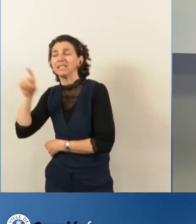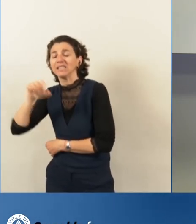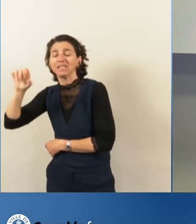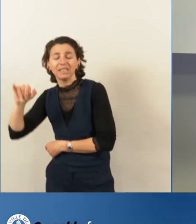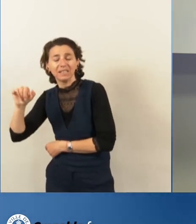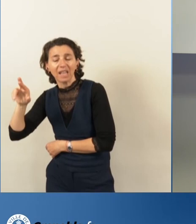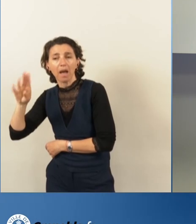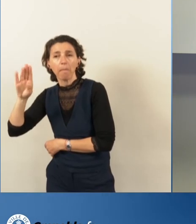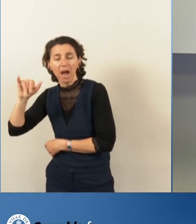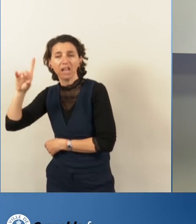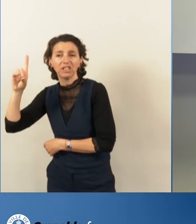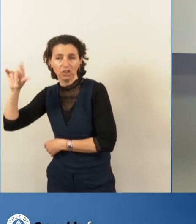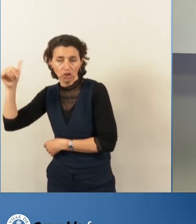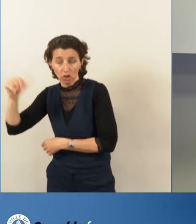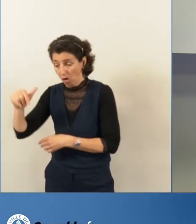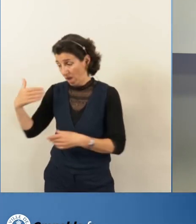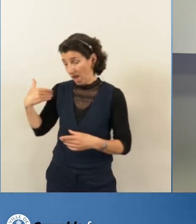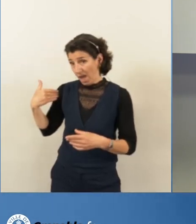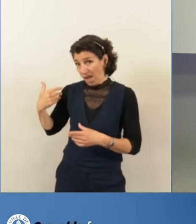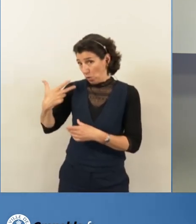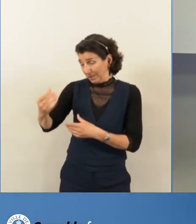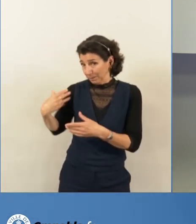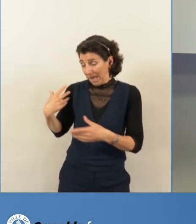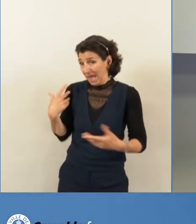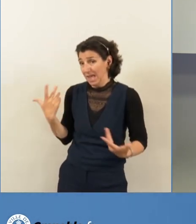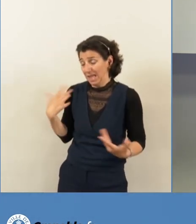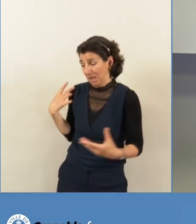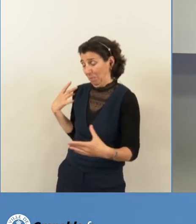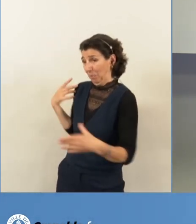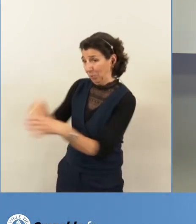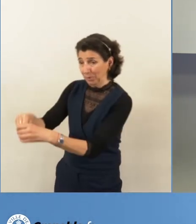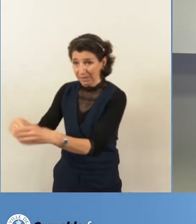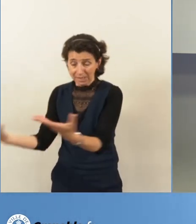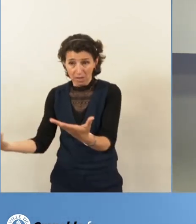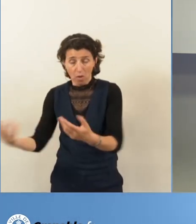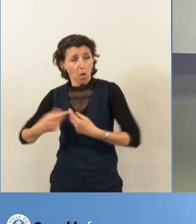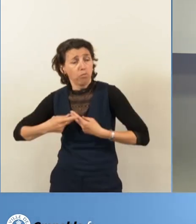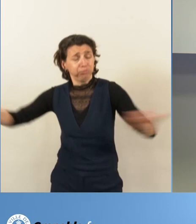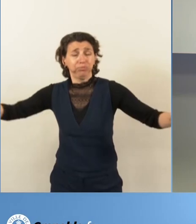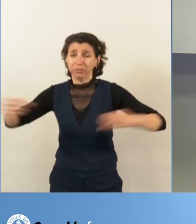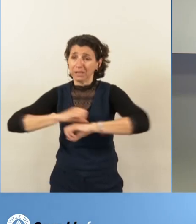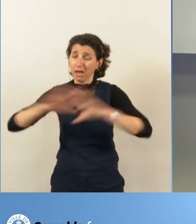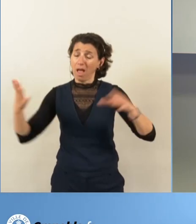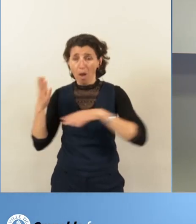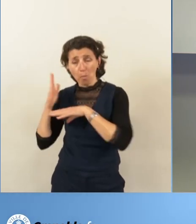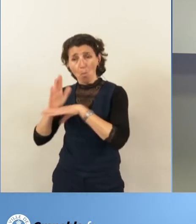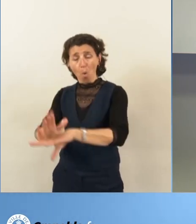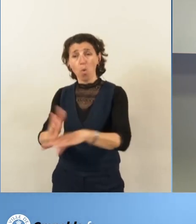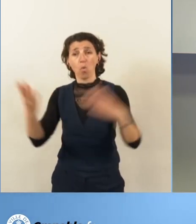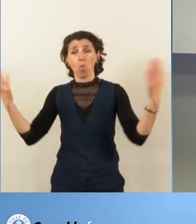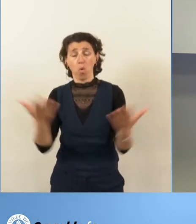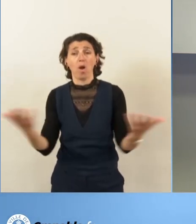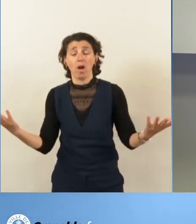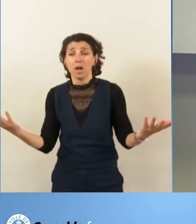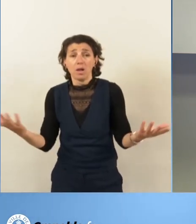président du département il y a trois semaines de cela évidemment c'est des positions affichées et publiques qui ne sont pas